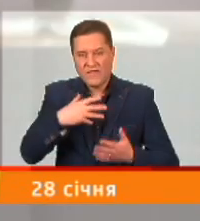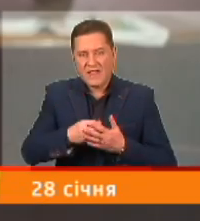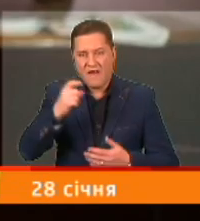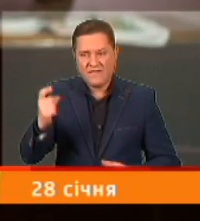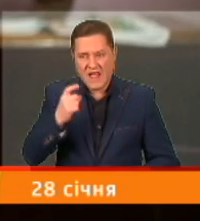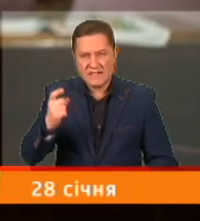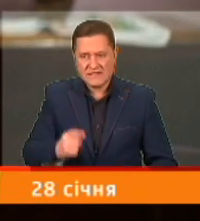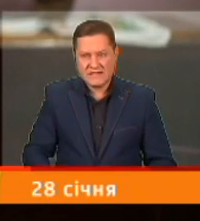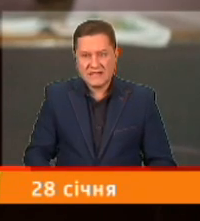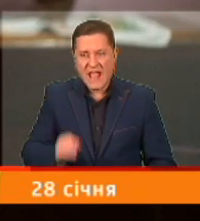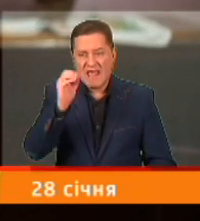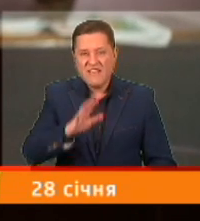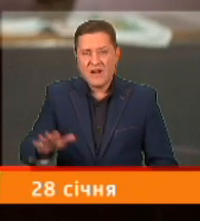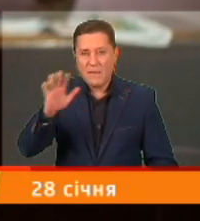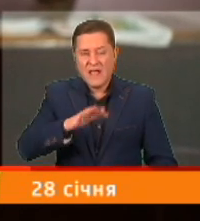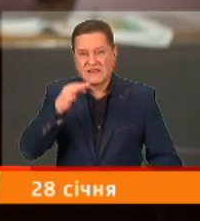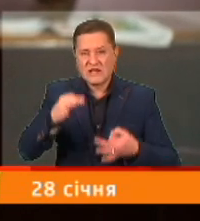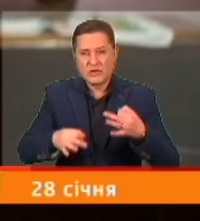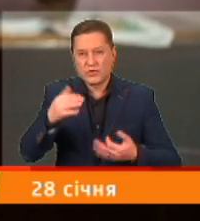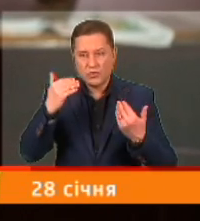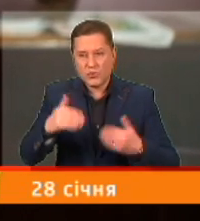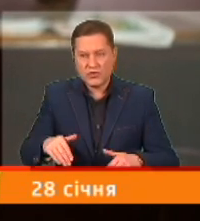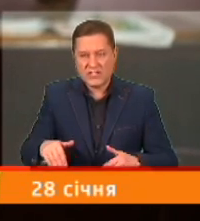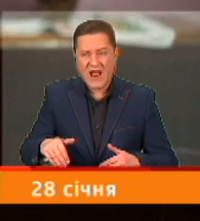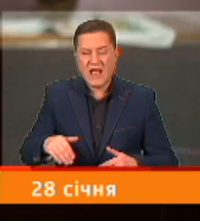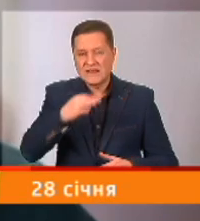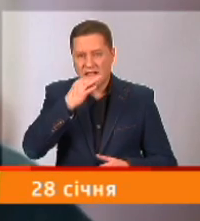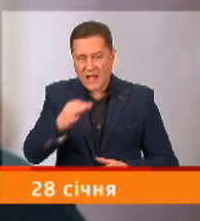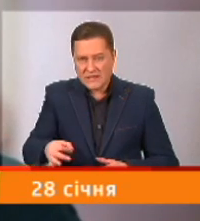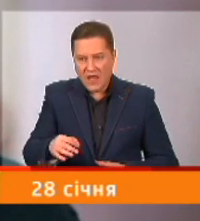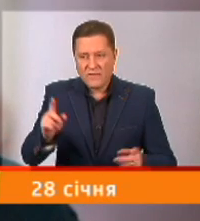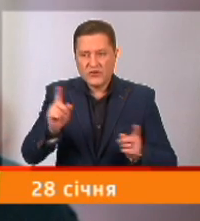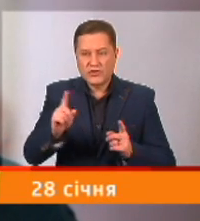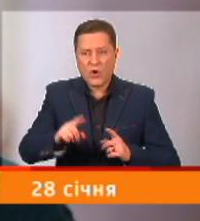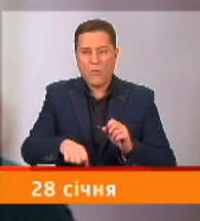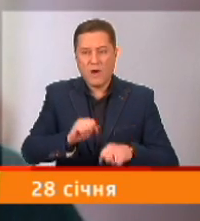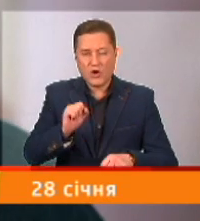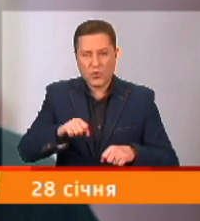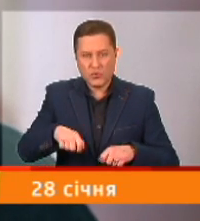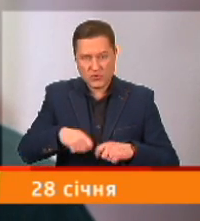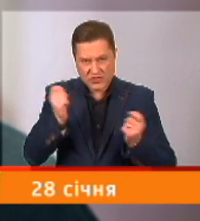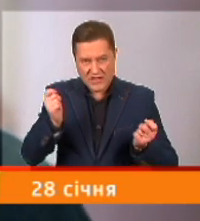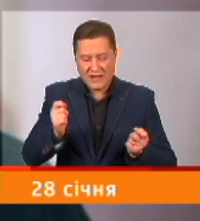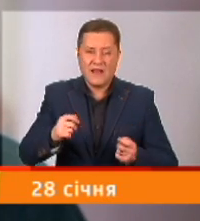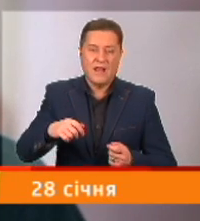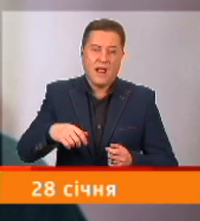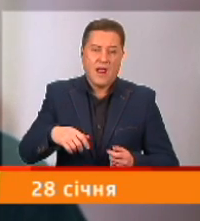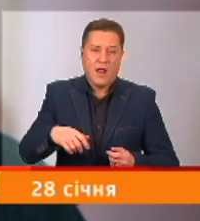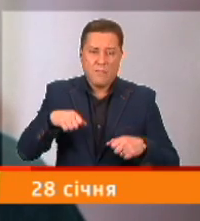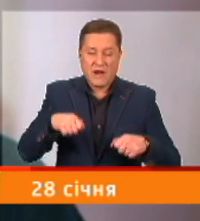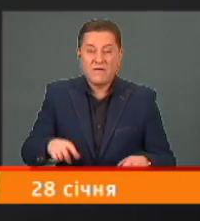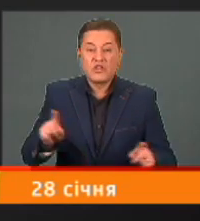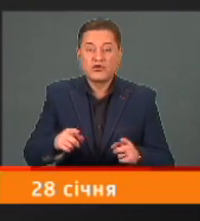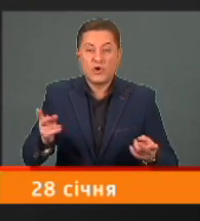власність. Ну, вже Європейський суд, європейська спільнота сказала, що порушили права. Ну що ще треба доказувати,